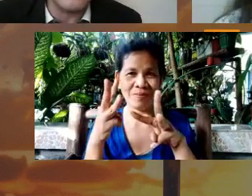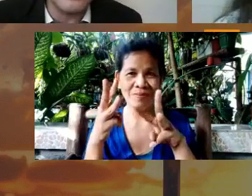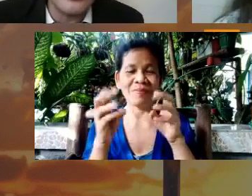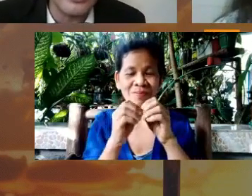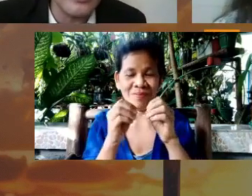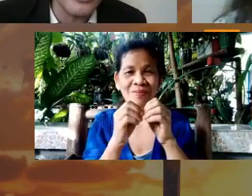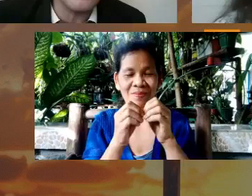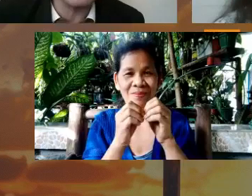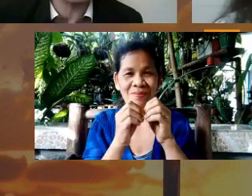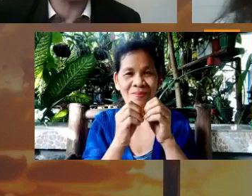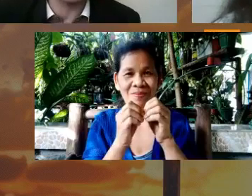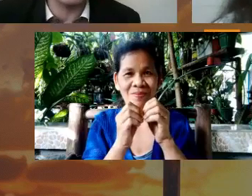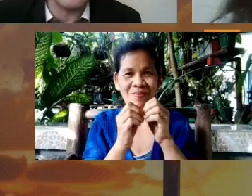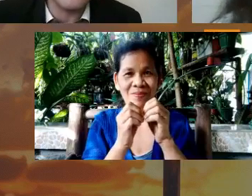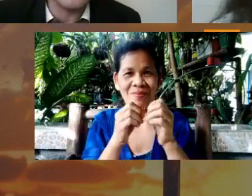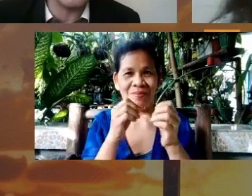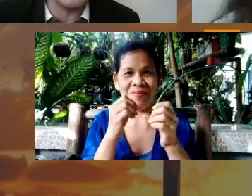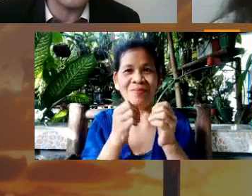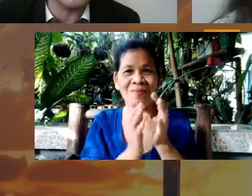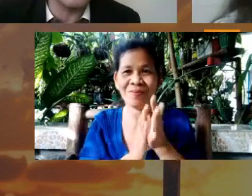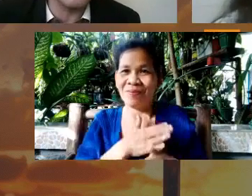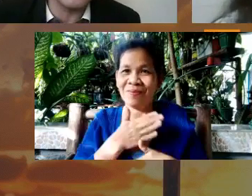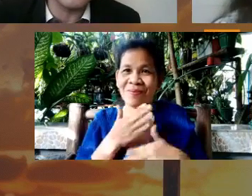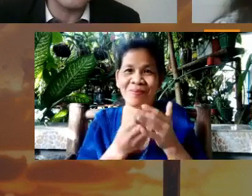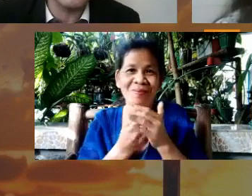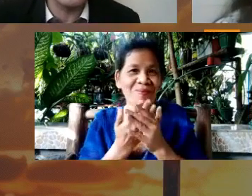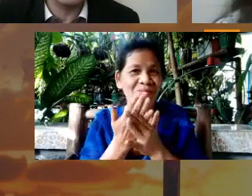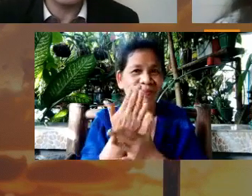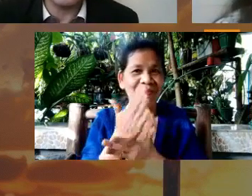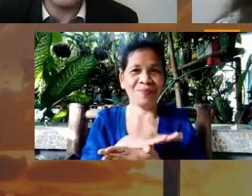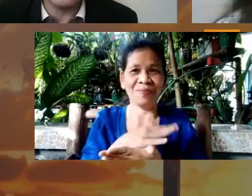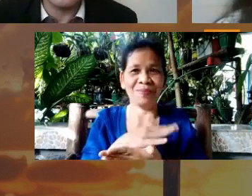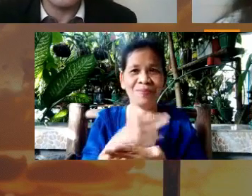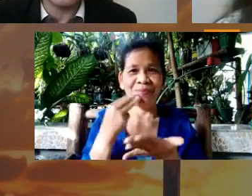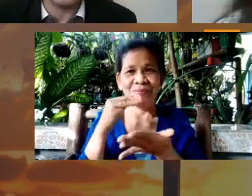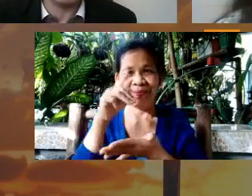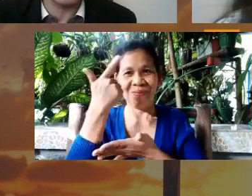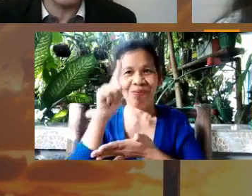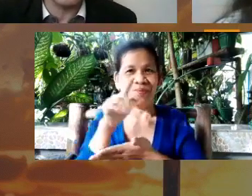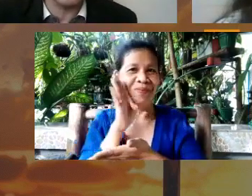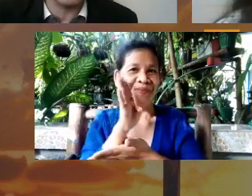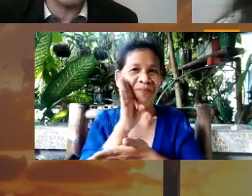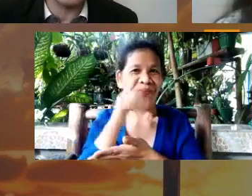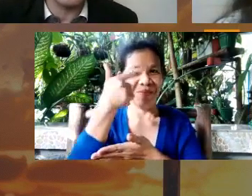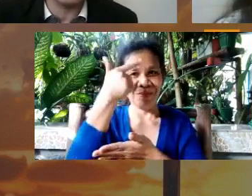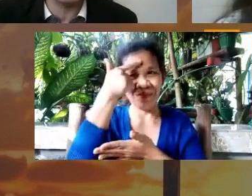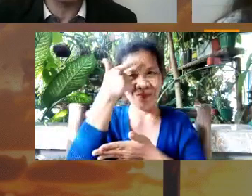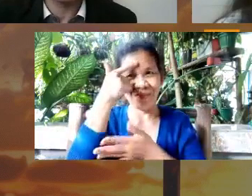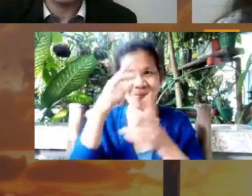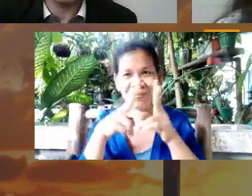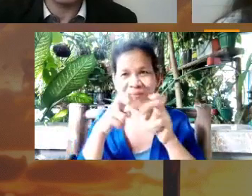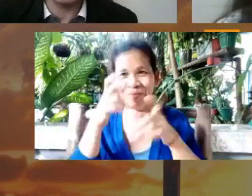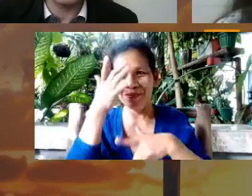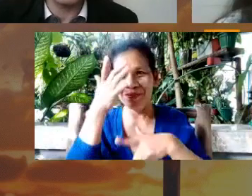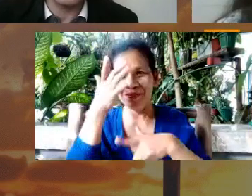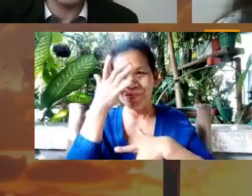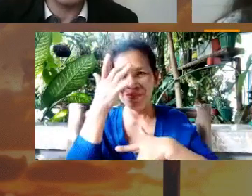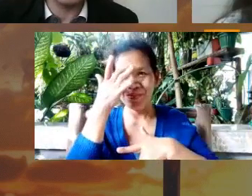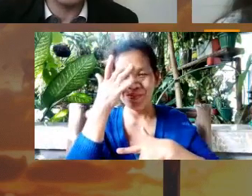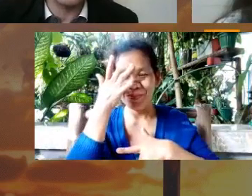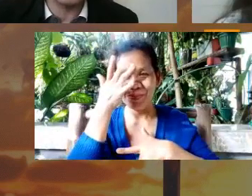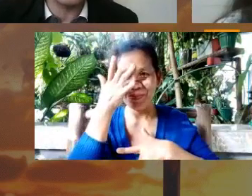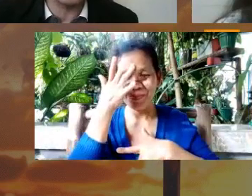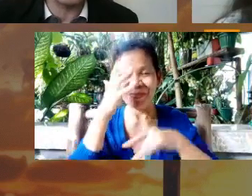araw-araw nariyan. At salamat sa ating mga kasama, kay Ma'am Lina, kay Brother Glenn, kahit may mga iniinda, ay patuloy